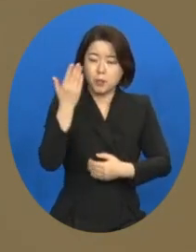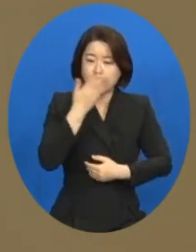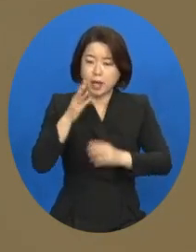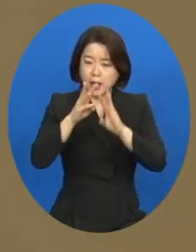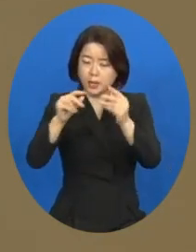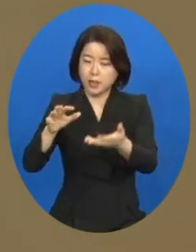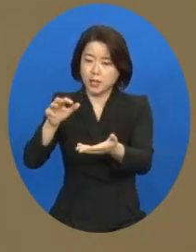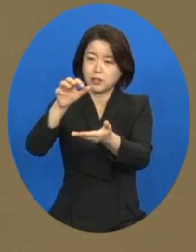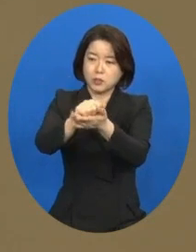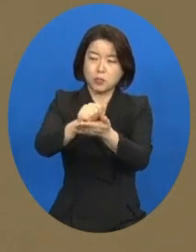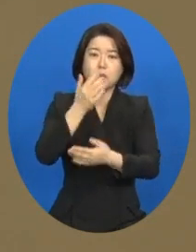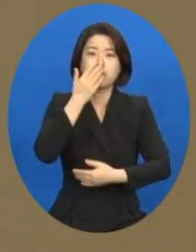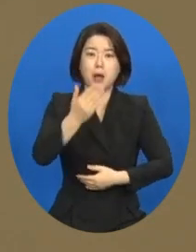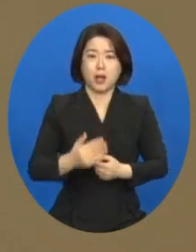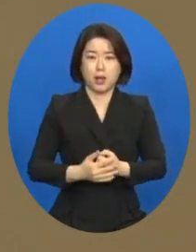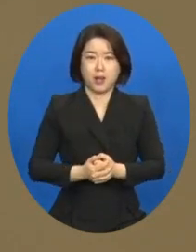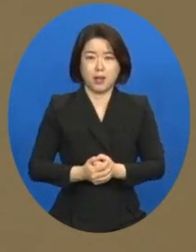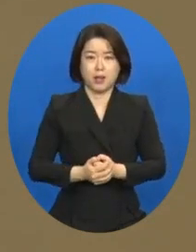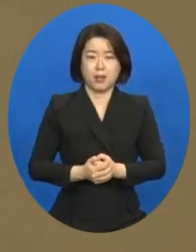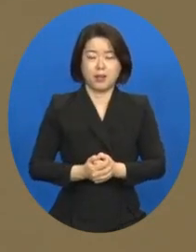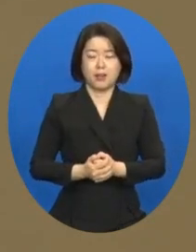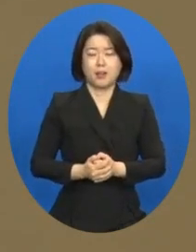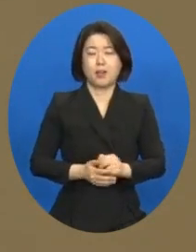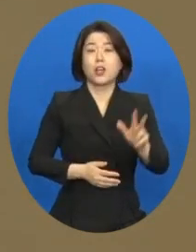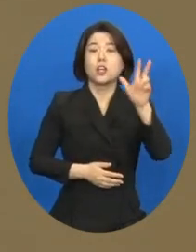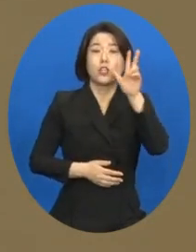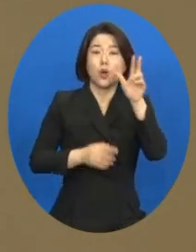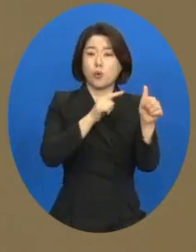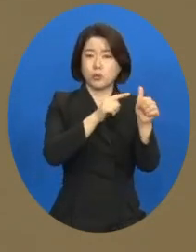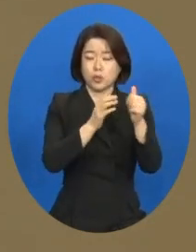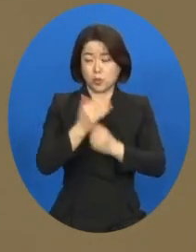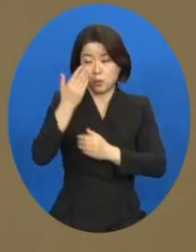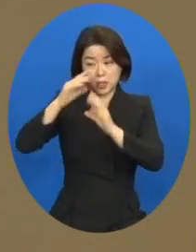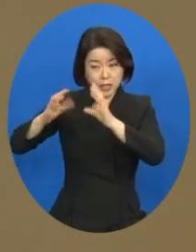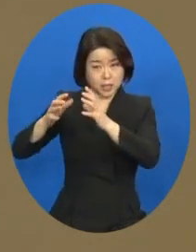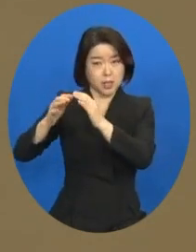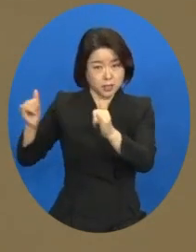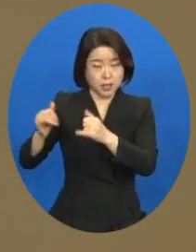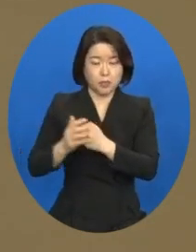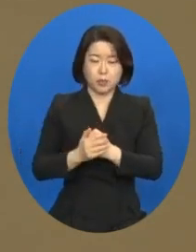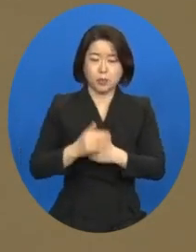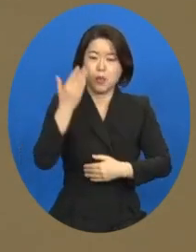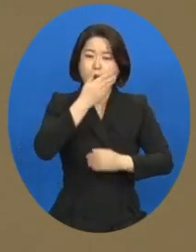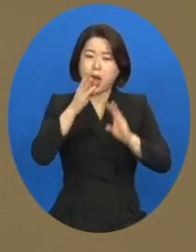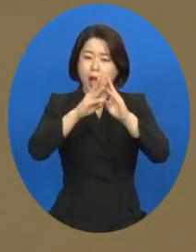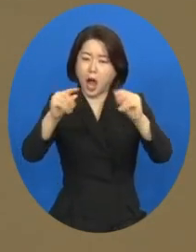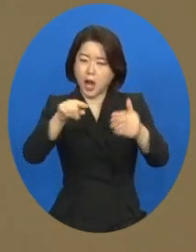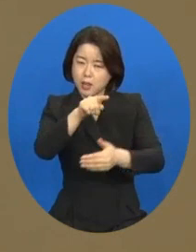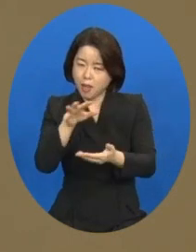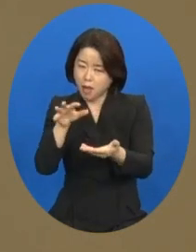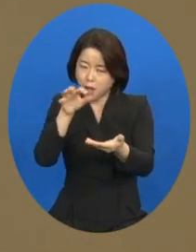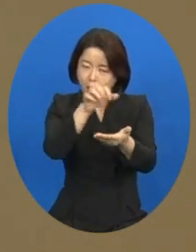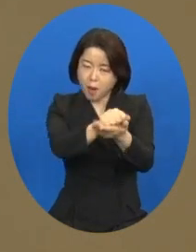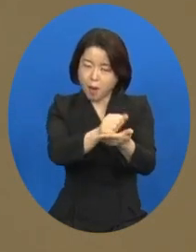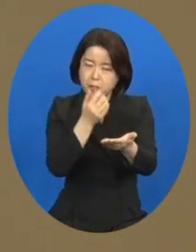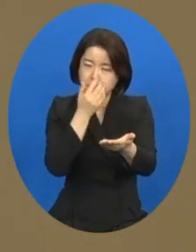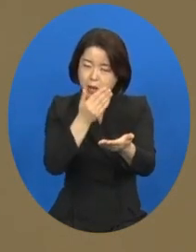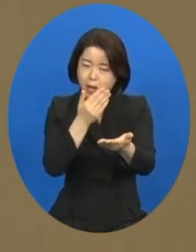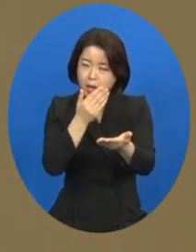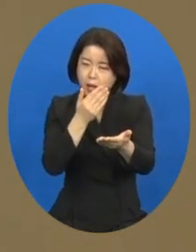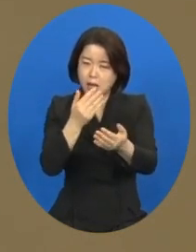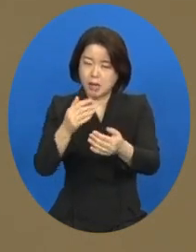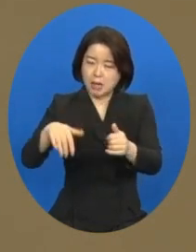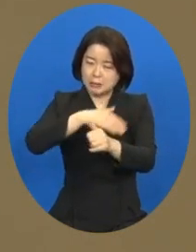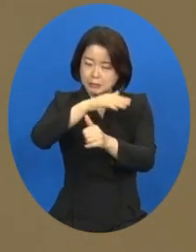거예요. 사실 여호수아도 이스라엘 백성도 가나안 정복을 할 수 있는